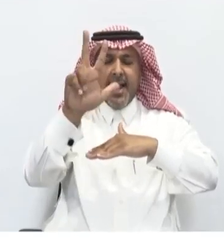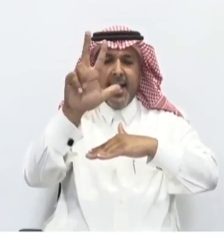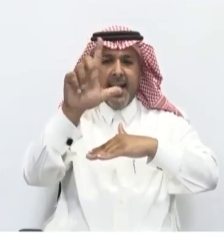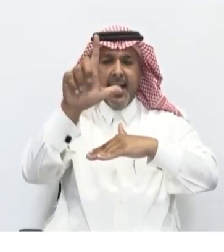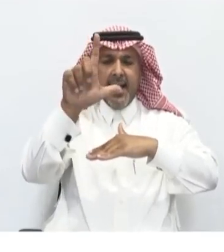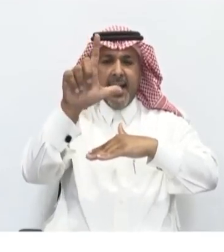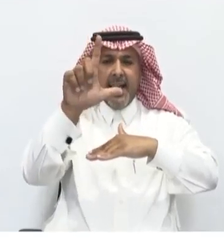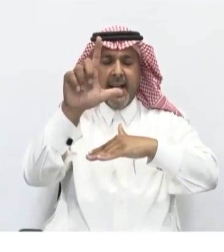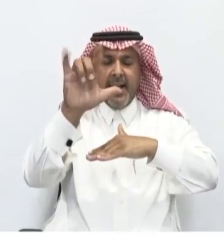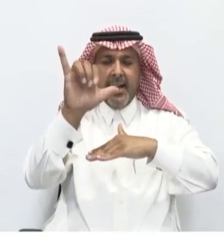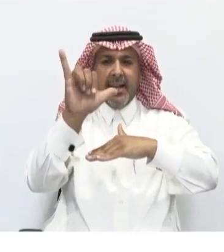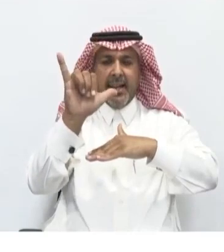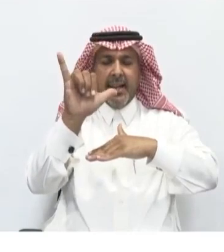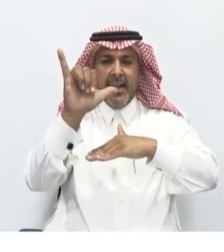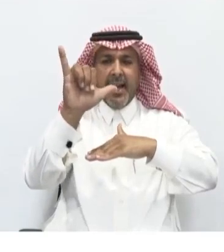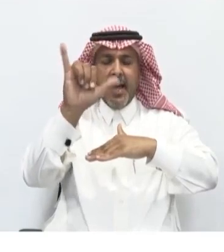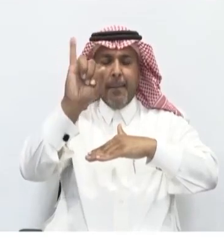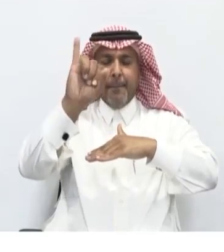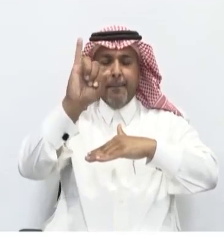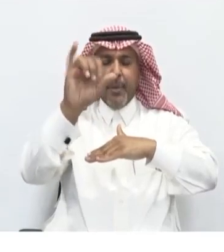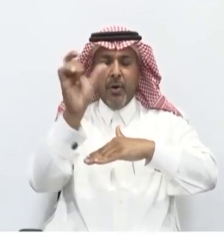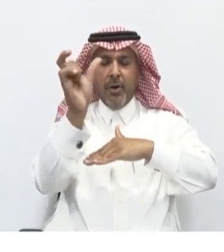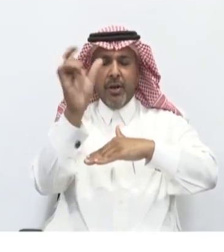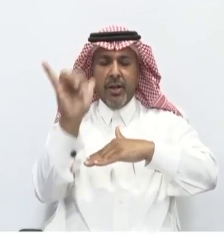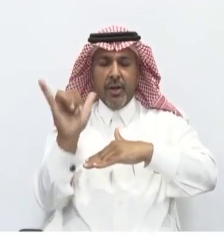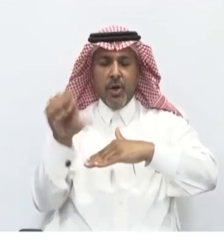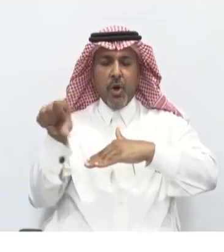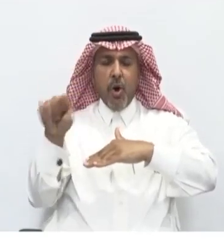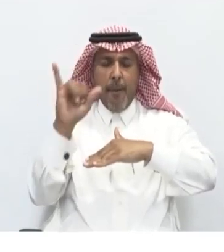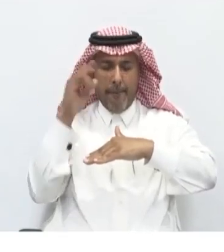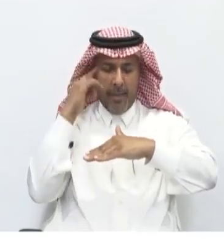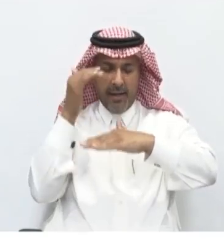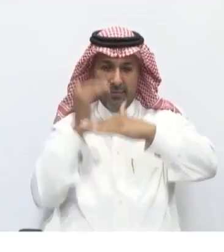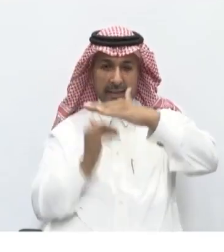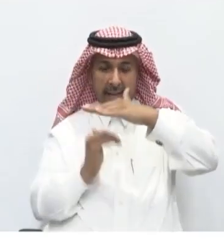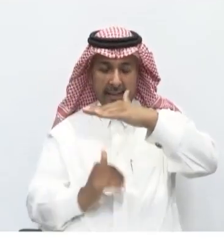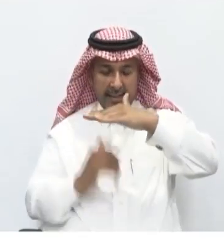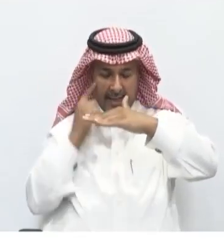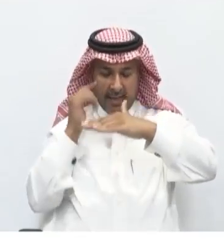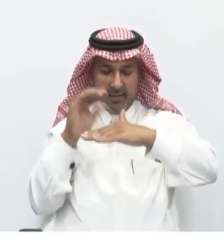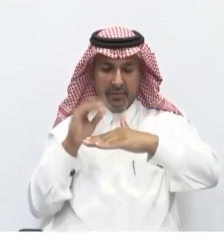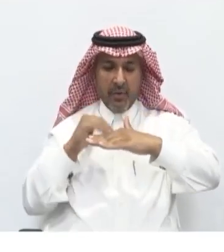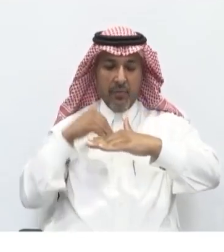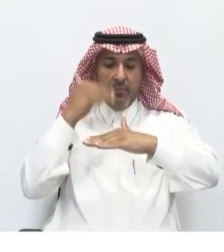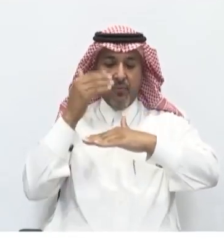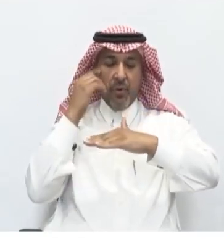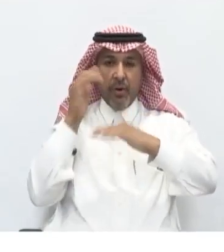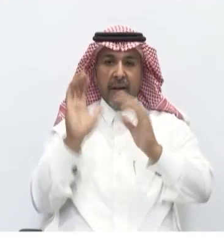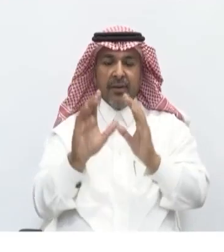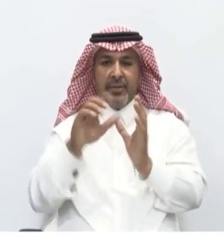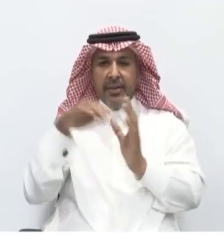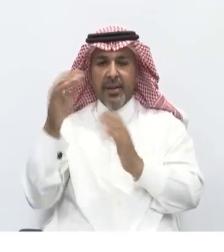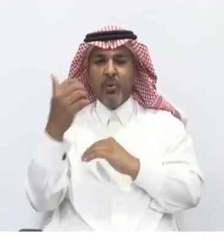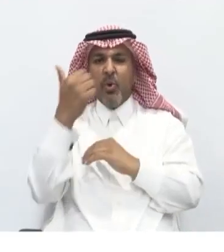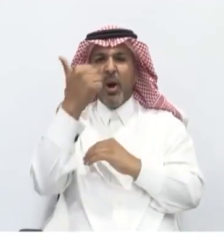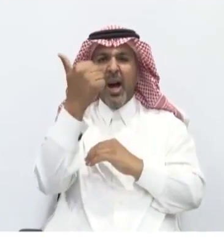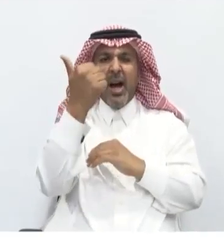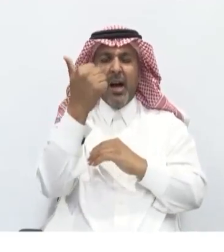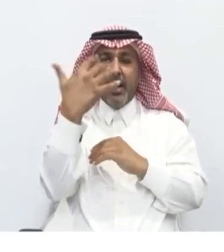مول من الالمنيوم هنا ثلاثه مول من الاكسجين اذا هذا الكسر الثالث والرابع الخامس والسادس